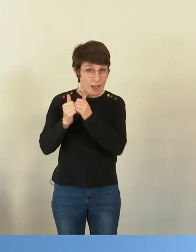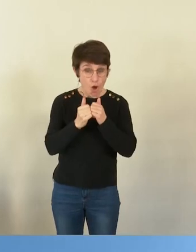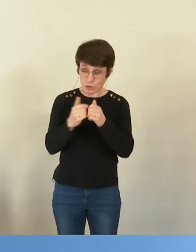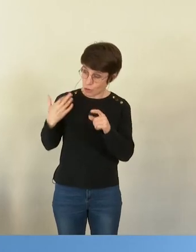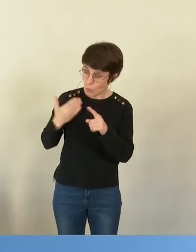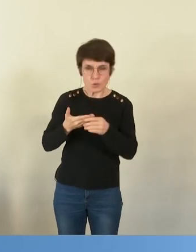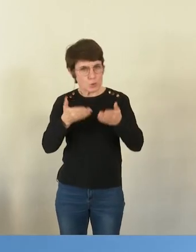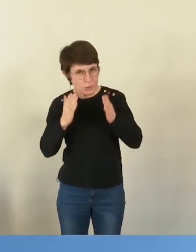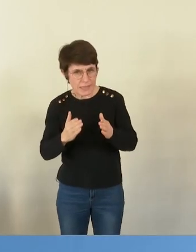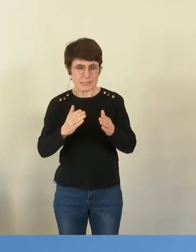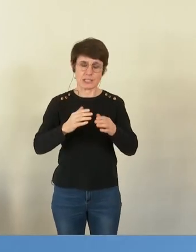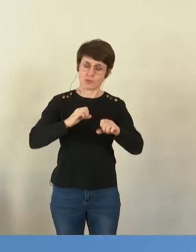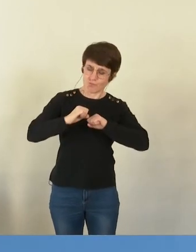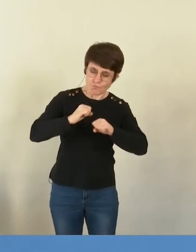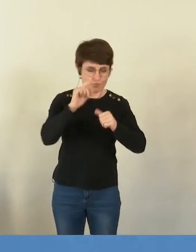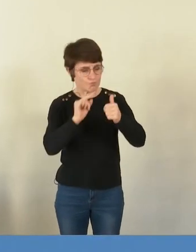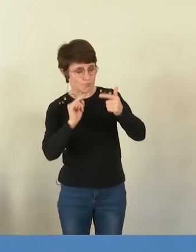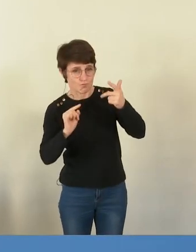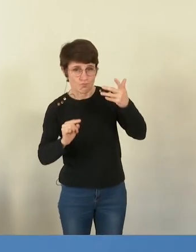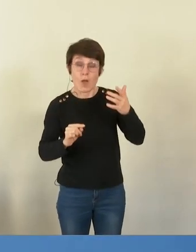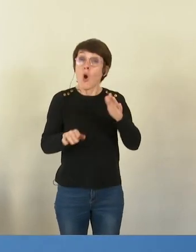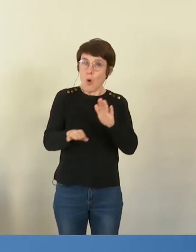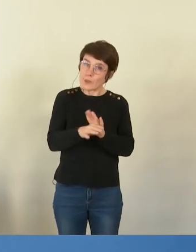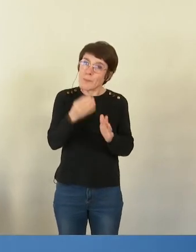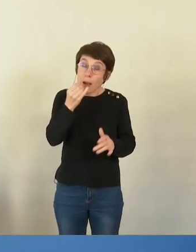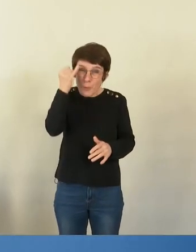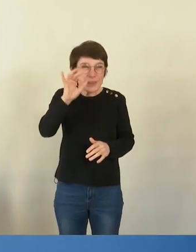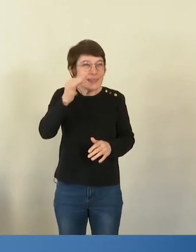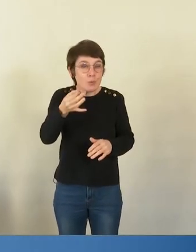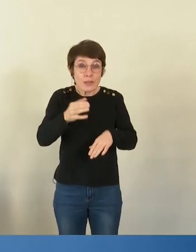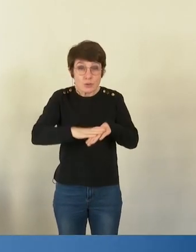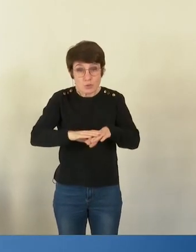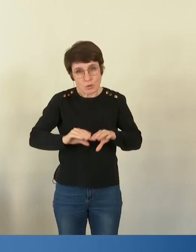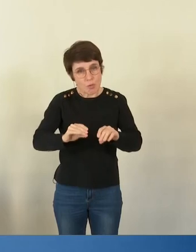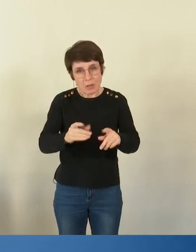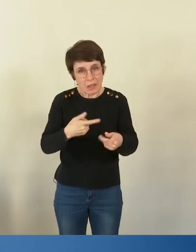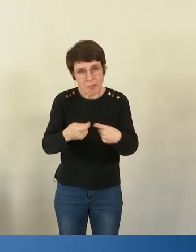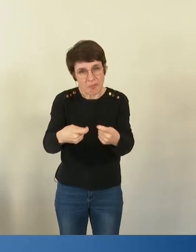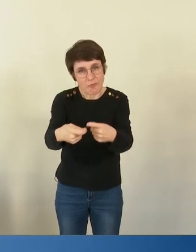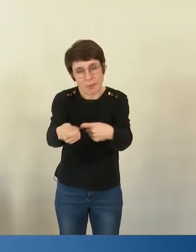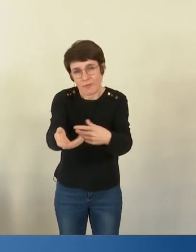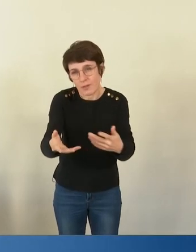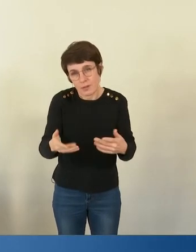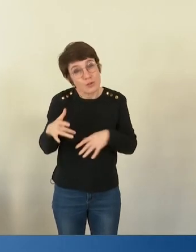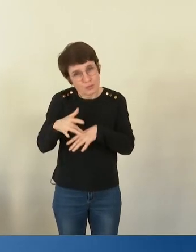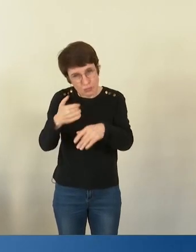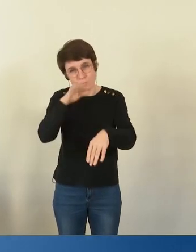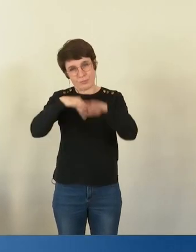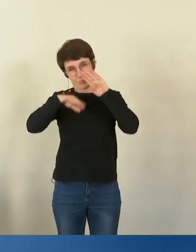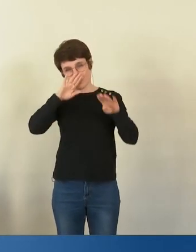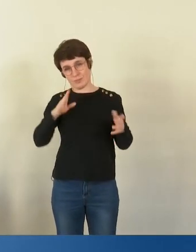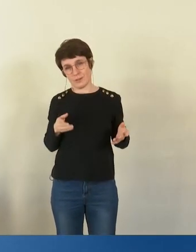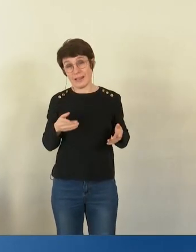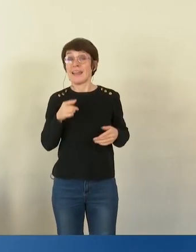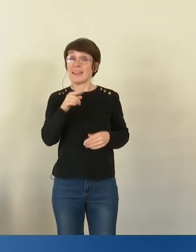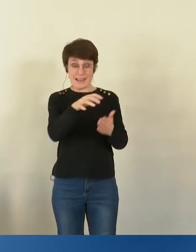partaient d'une bonne idée et d'une bonne intention se sont avéré inefficace comment ne pas penser en lisant cette délibération